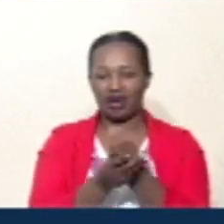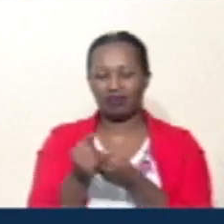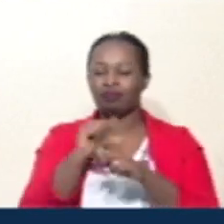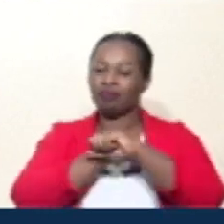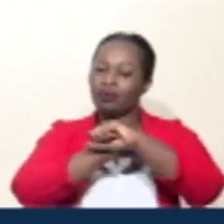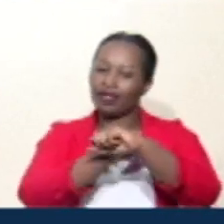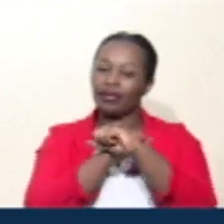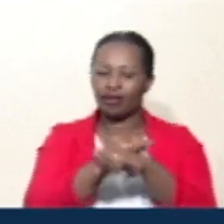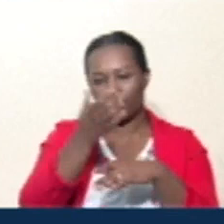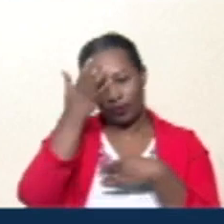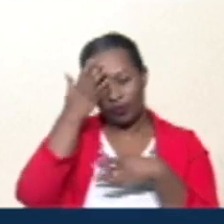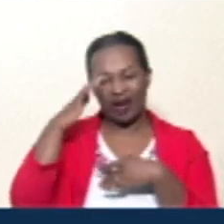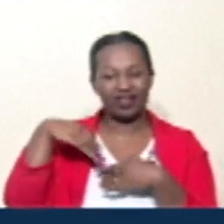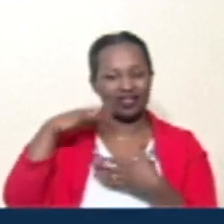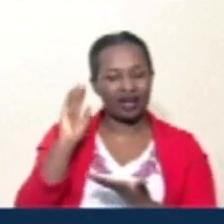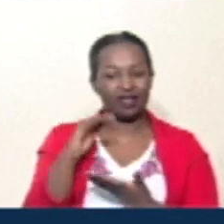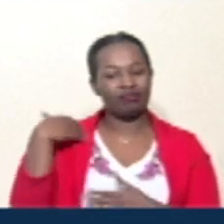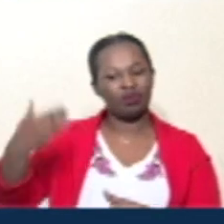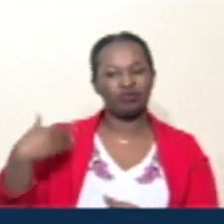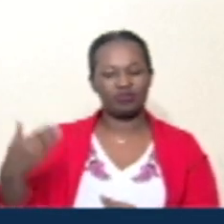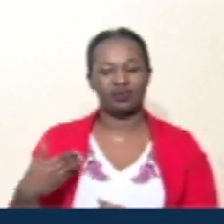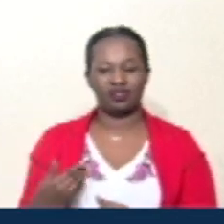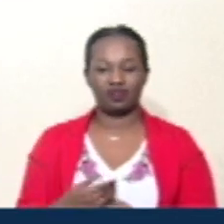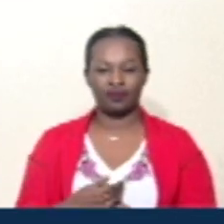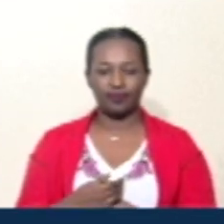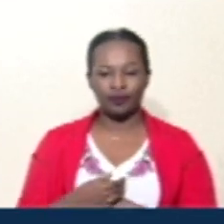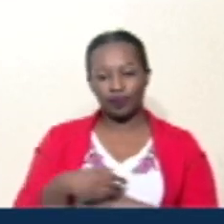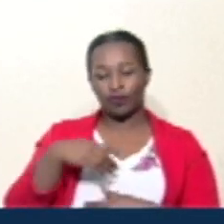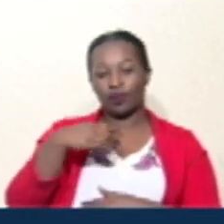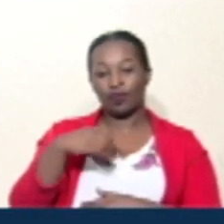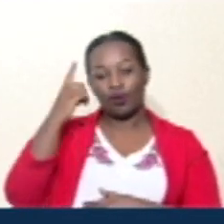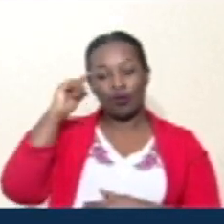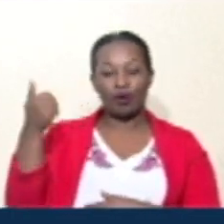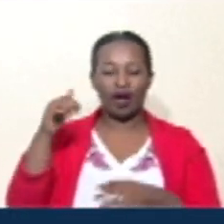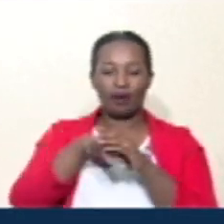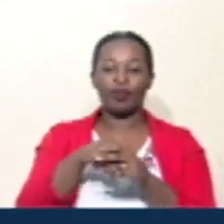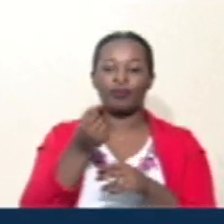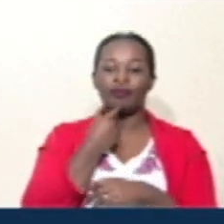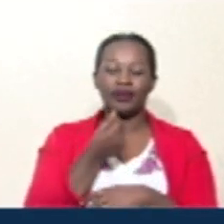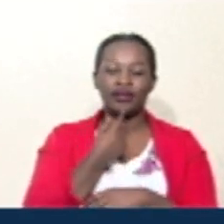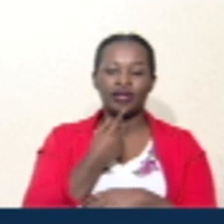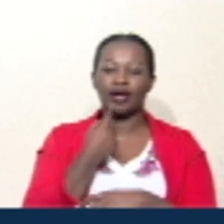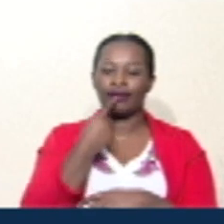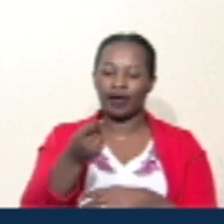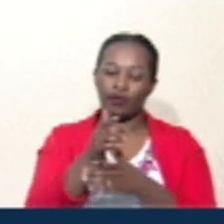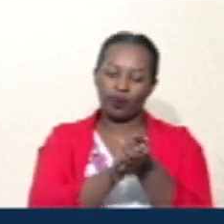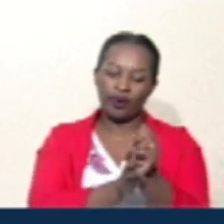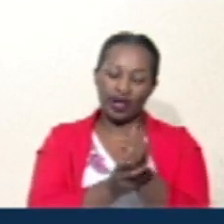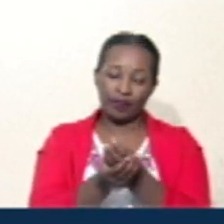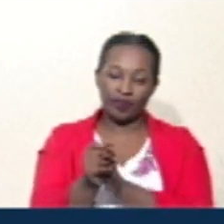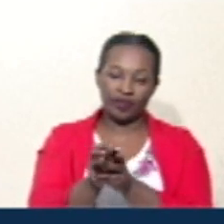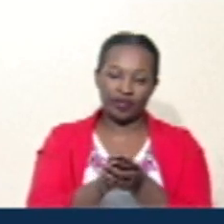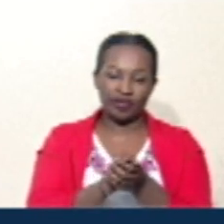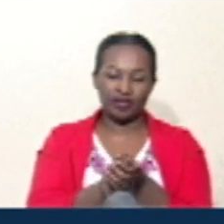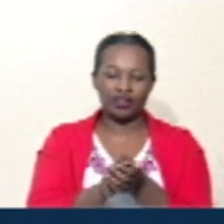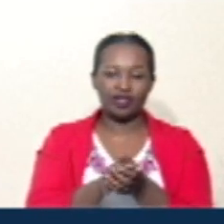Bibarinda kurwaragurika bya hato na hato. Umuhanga mu by'imiti Habyarimana Frandry avuga ko mu gukaraba intoki